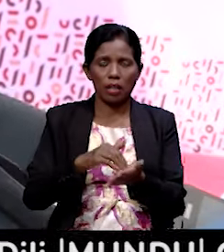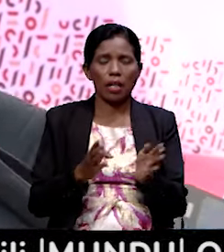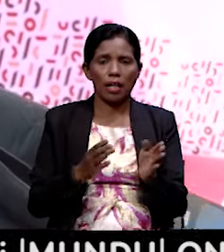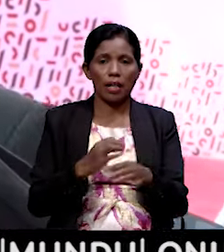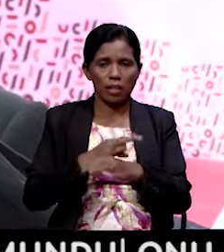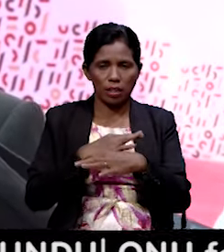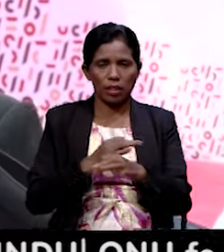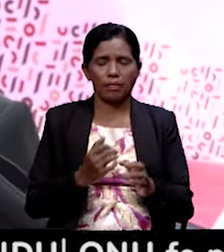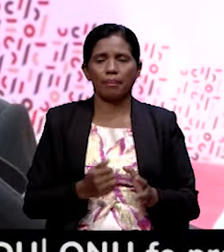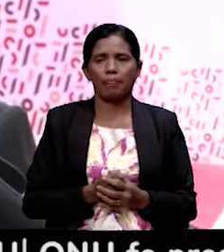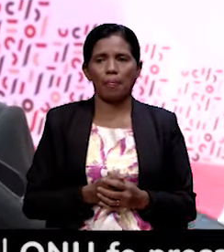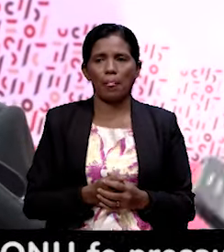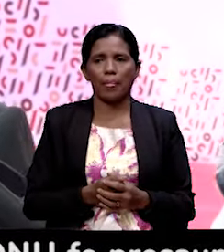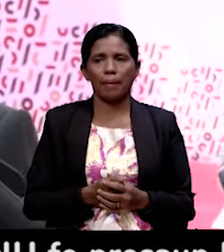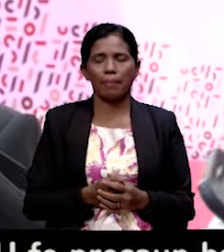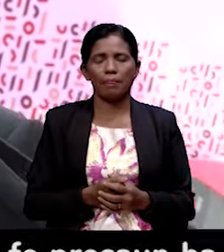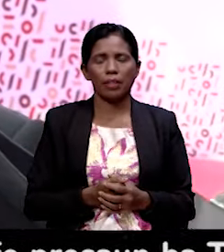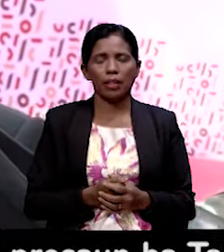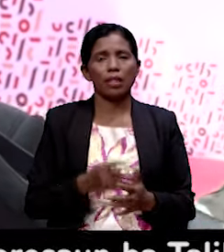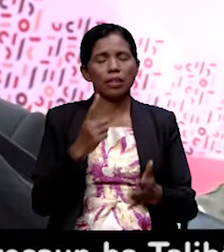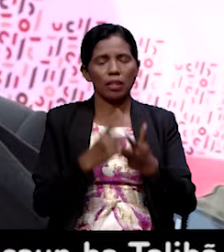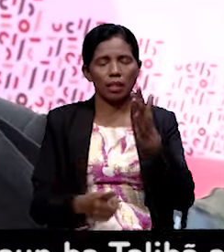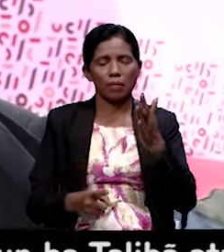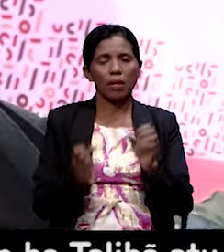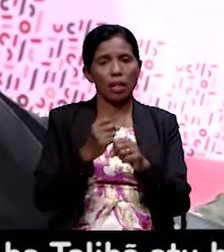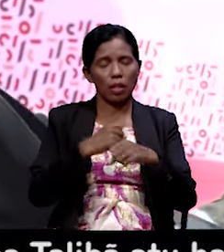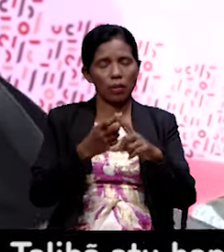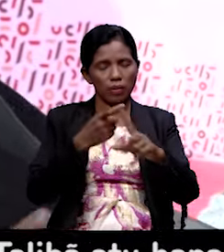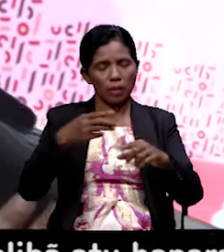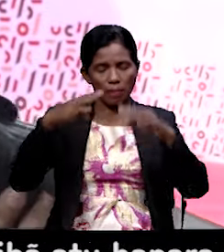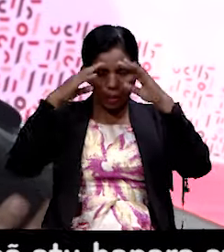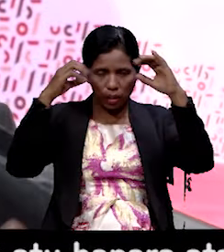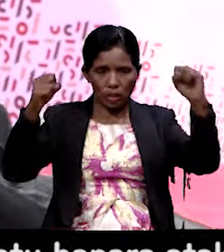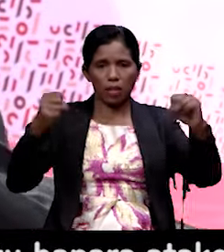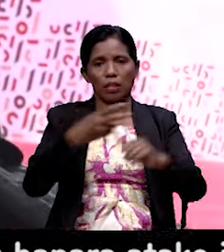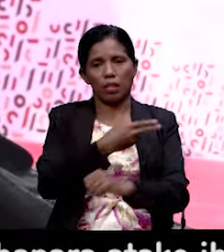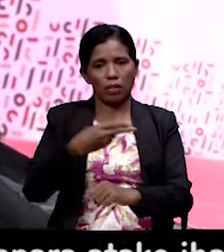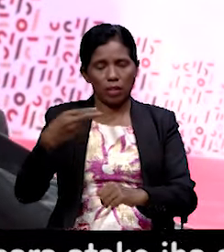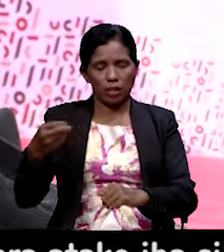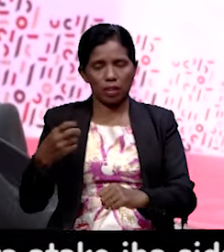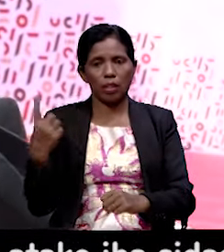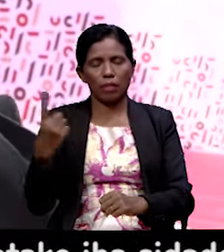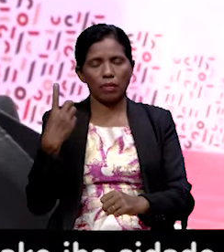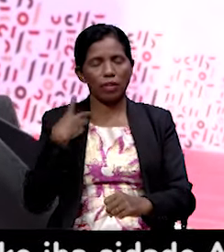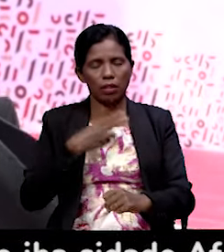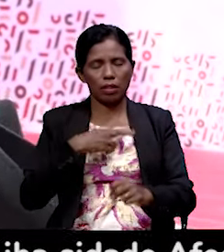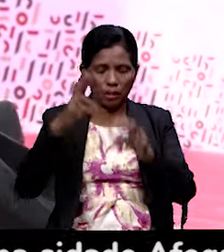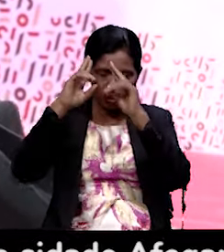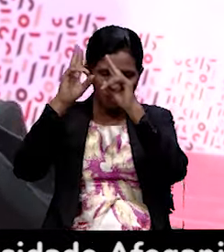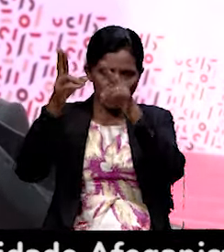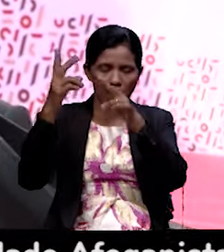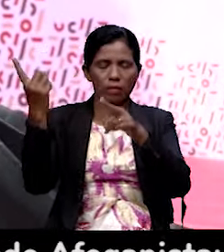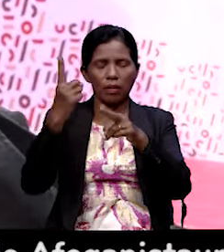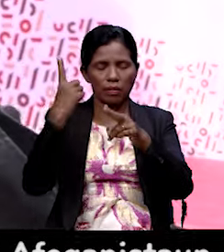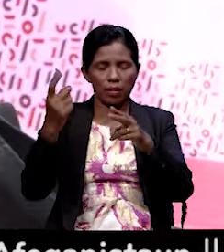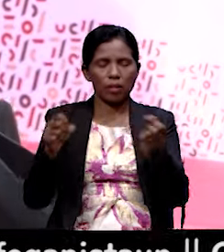tetapi Apa yang dilakukan oleh bapak presiden Indonesia tentu tetap kita Hargai Dan dukung